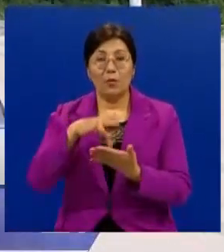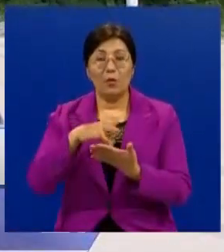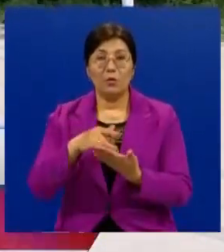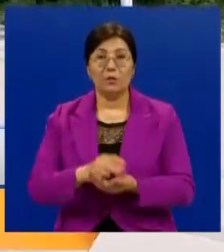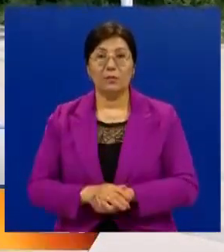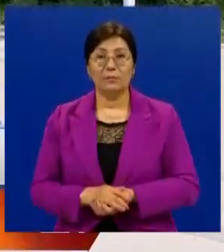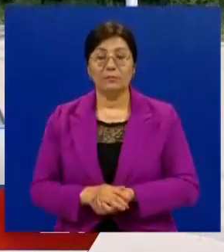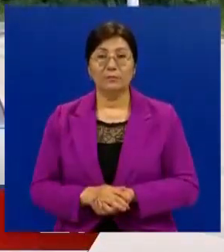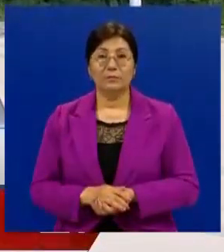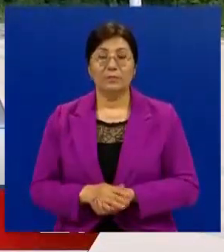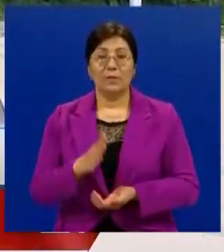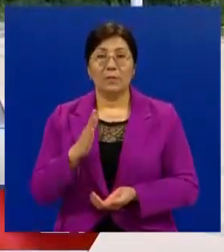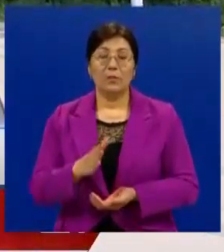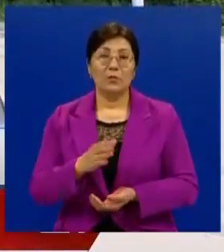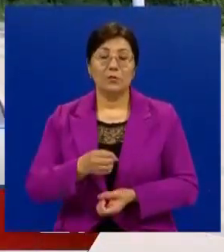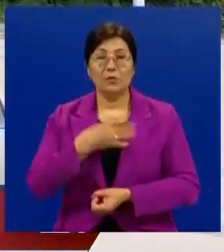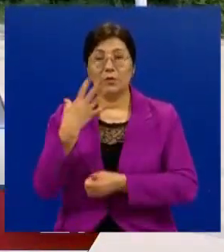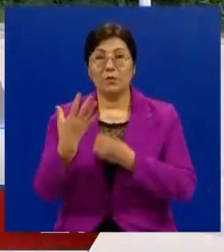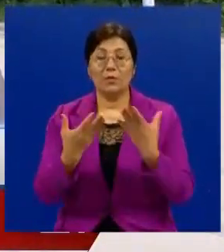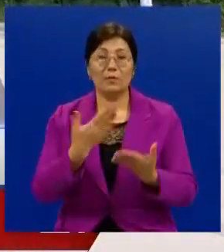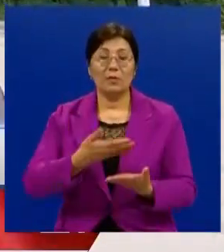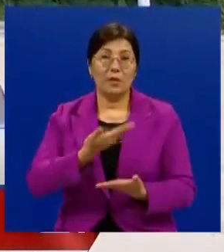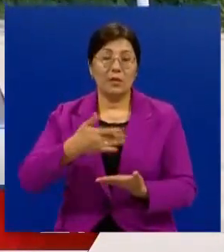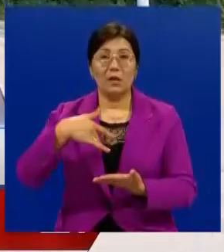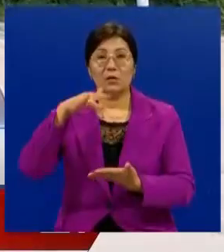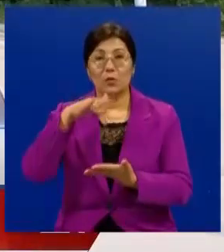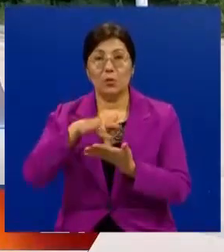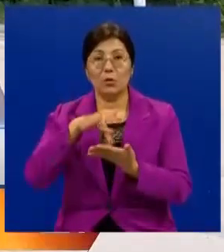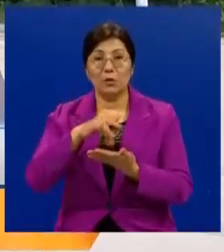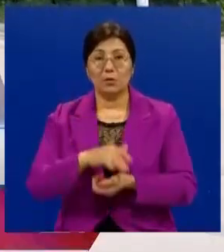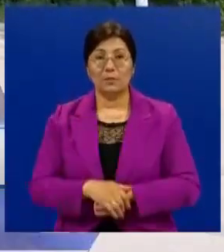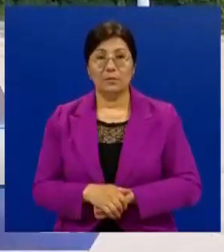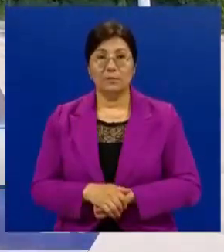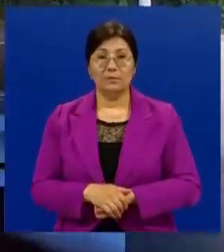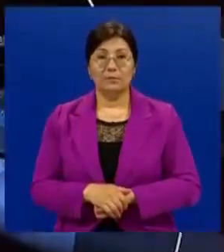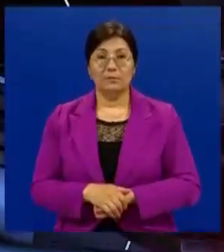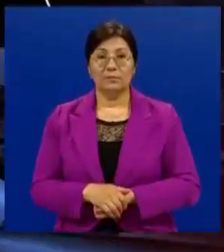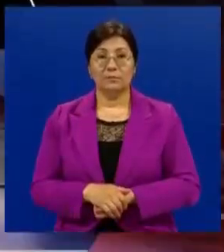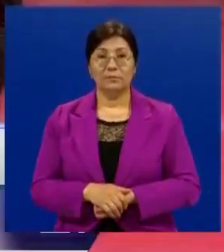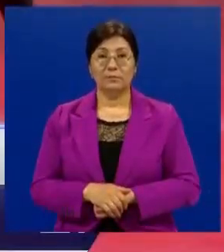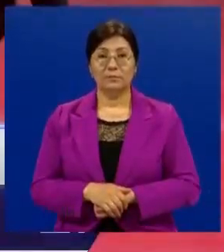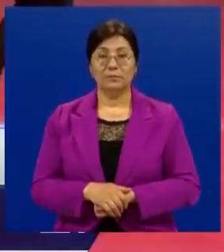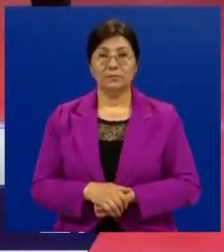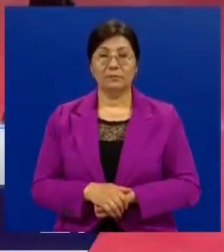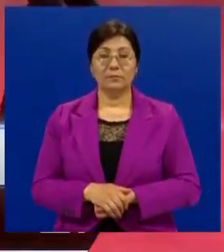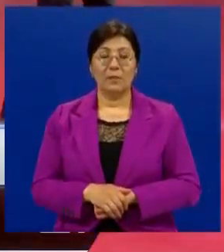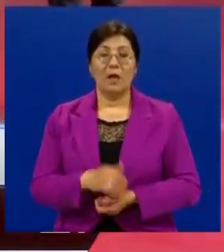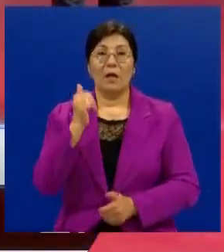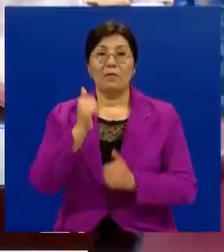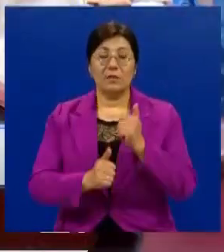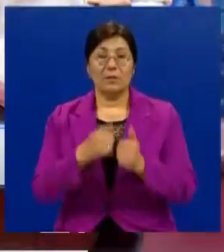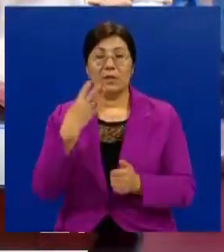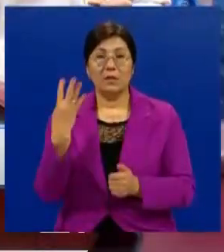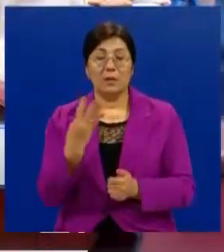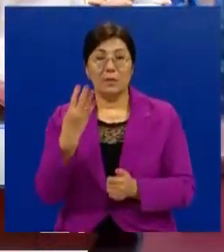дальше развивается наш город на благо народа. В соревнованиях по